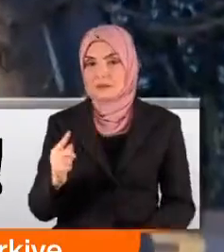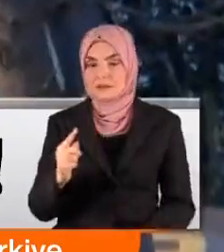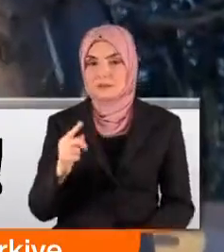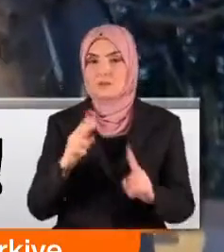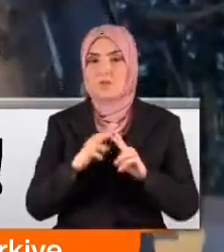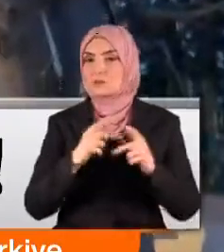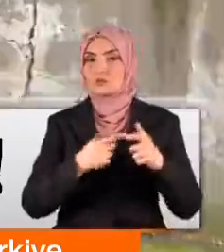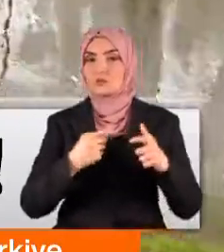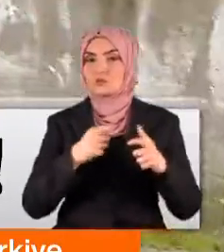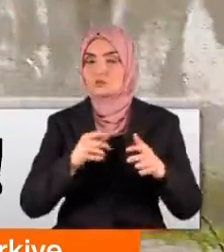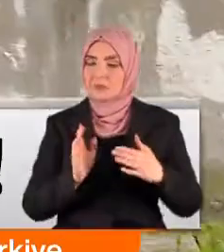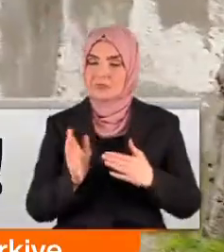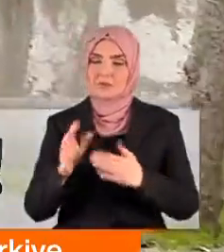ilişkin soruşturması sürüyor